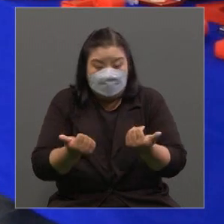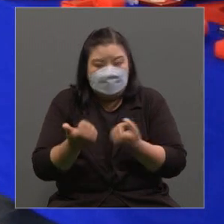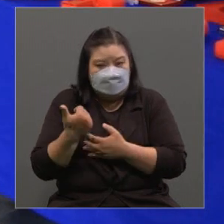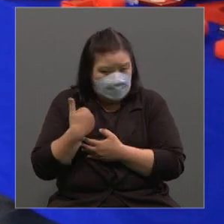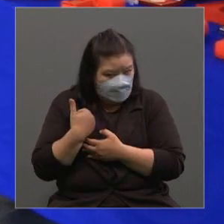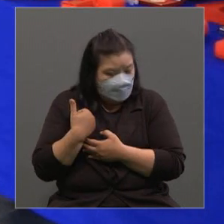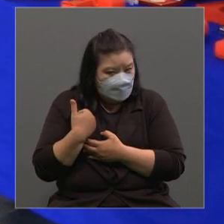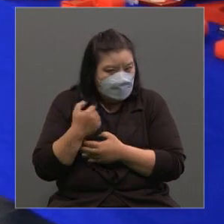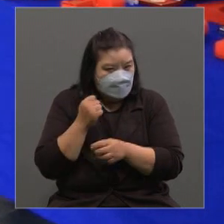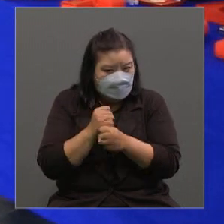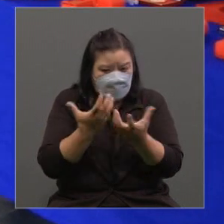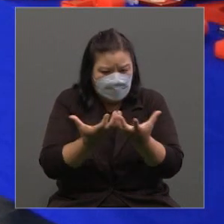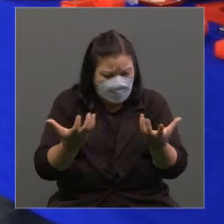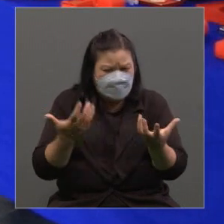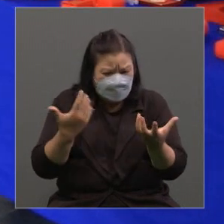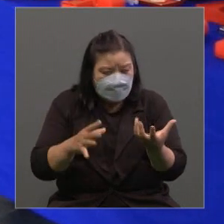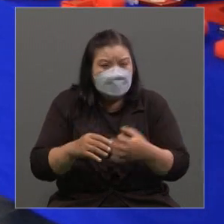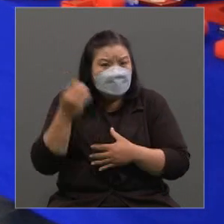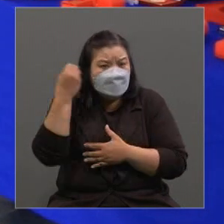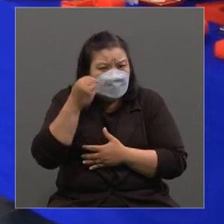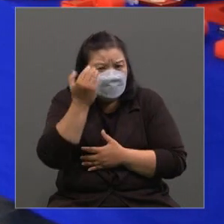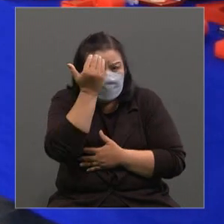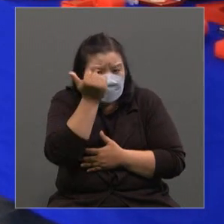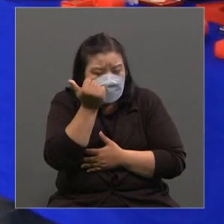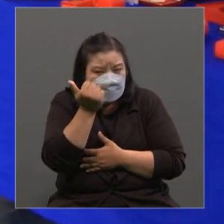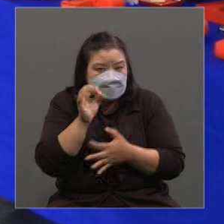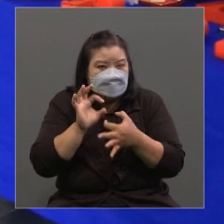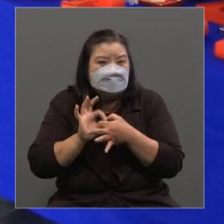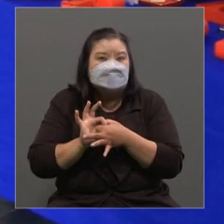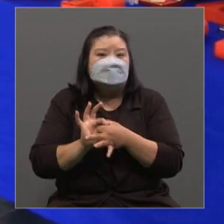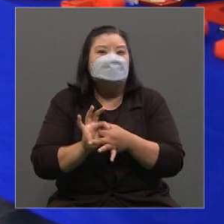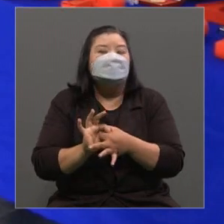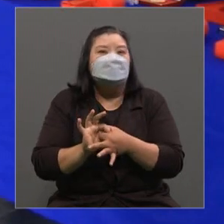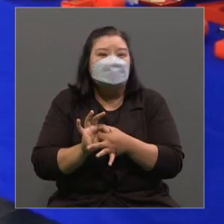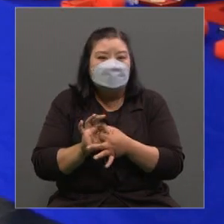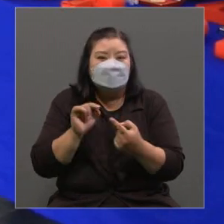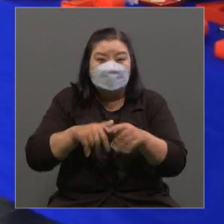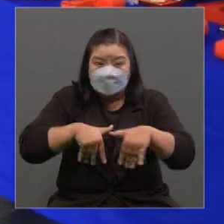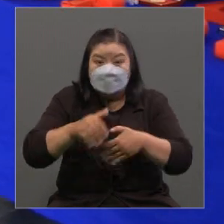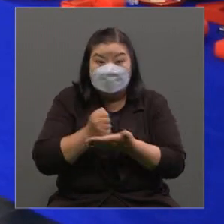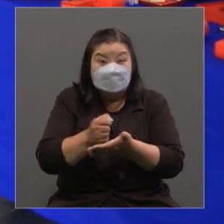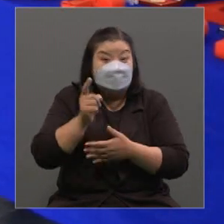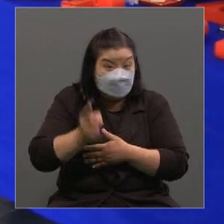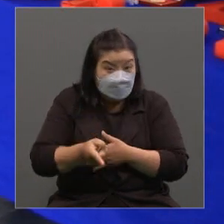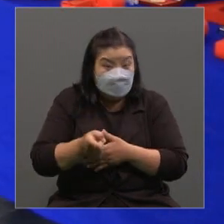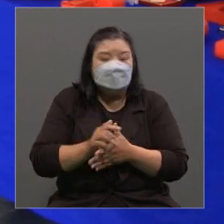ตชิ้นงานมาหลายชิ้นแล้วนะครับที่สามารถที่จะลงไปช่วยเหลือประชาชนได้จริงน